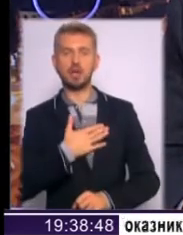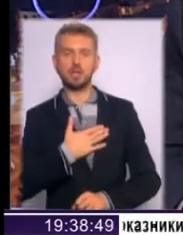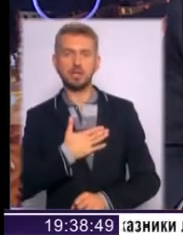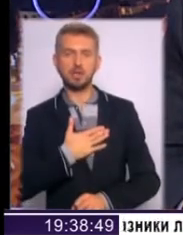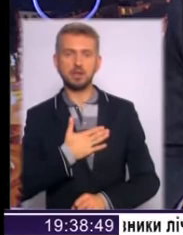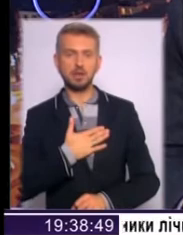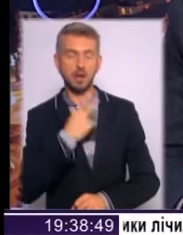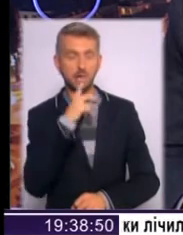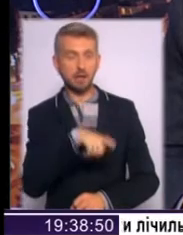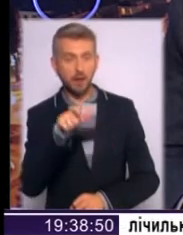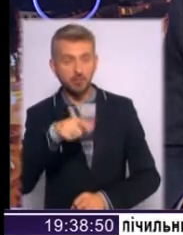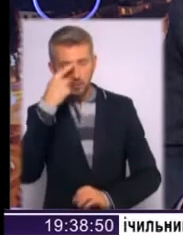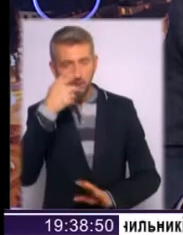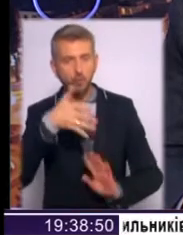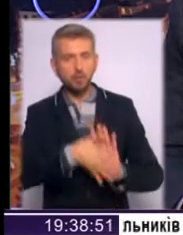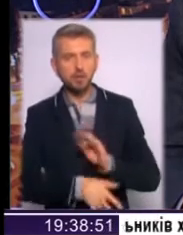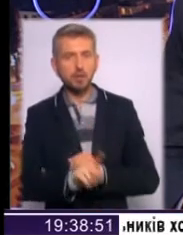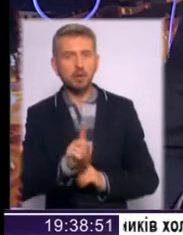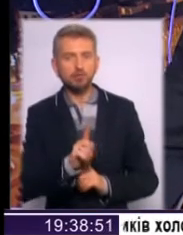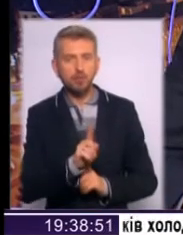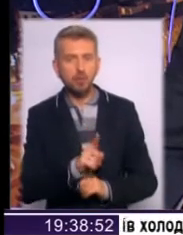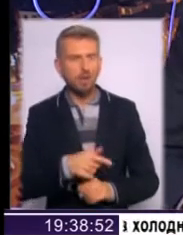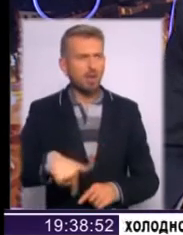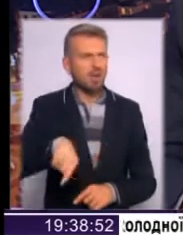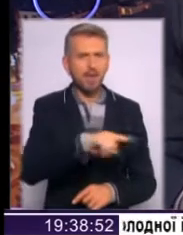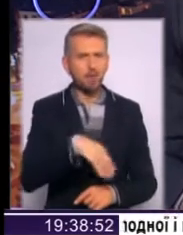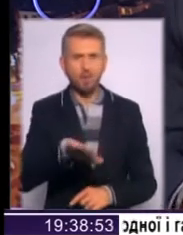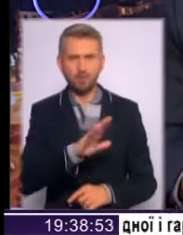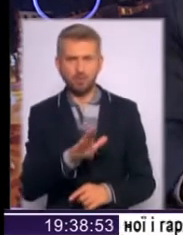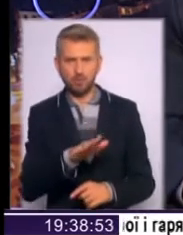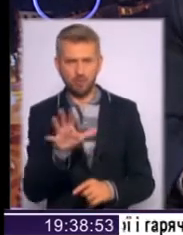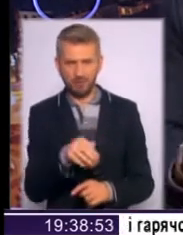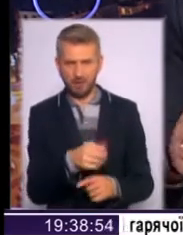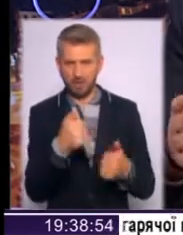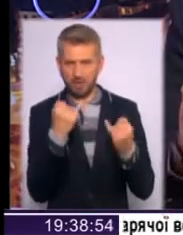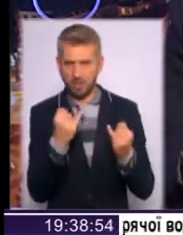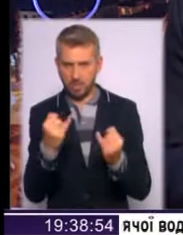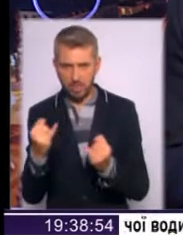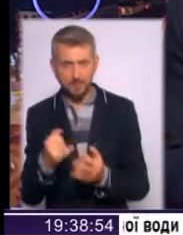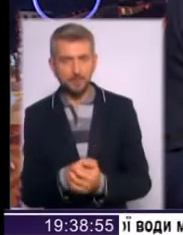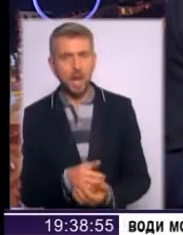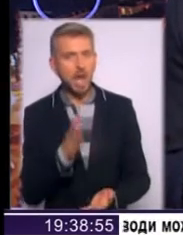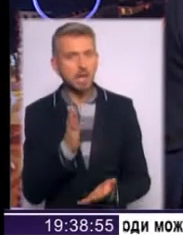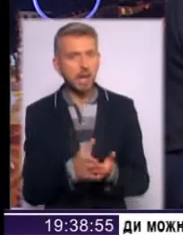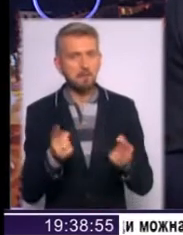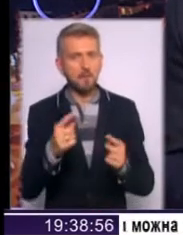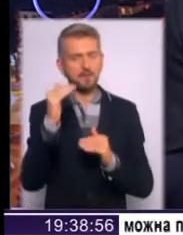глядачі зрозуміли, що не повсюду зрада. Є певні рамки.